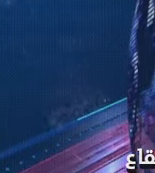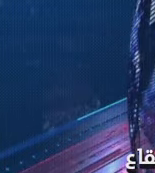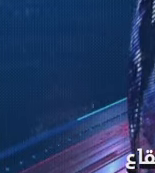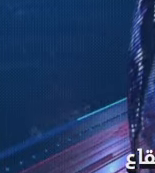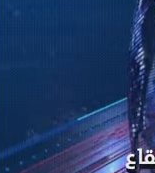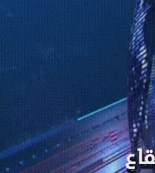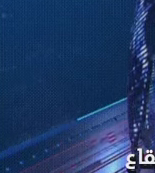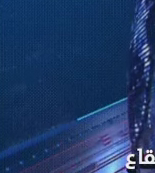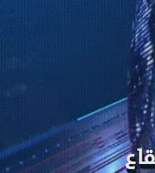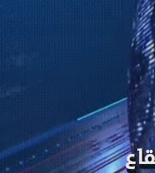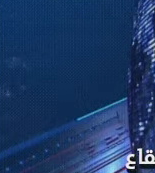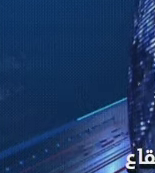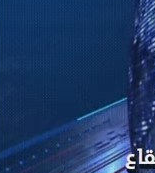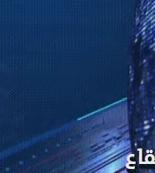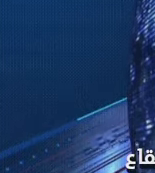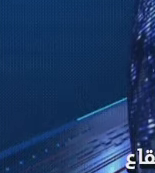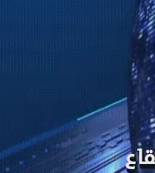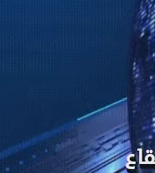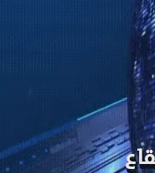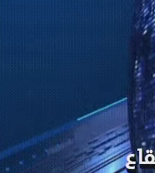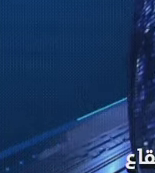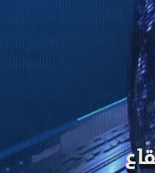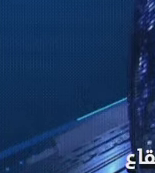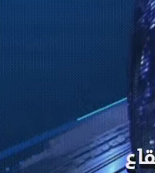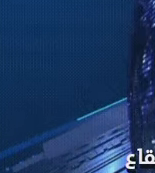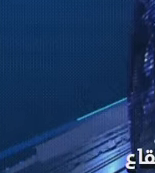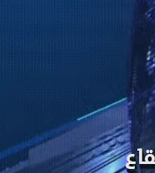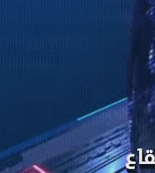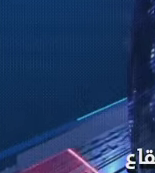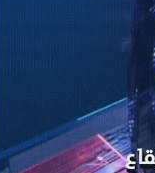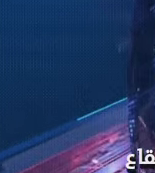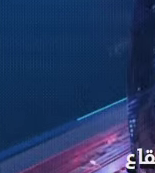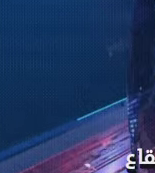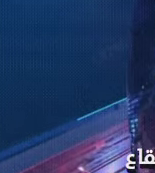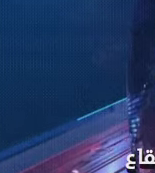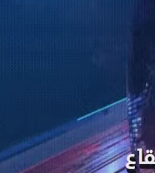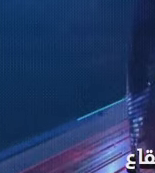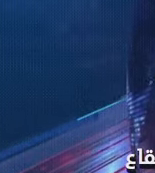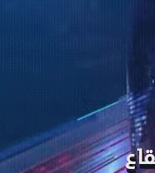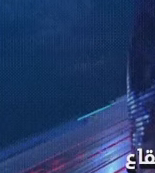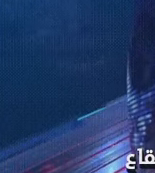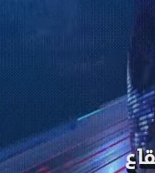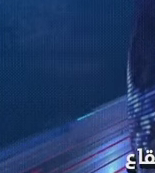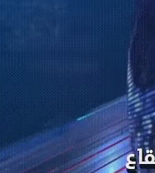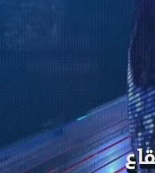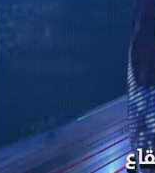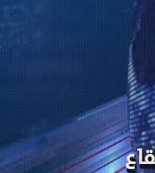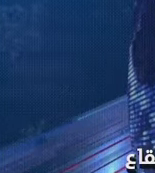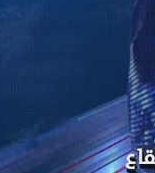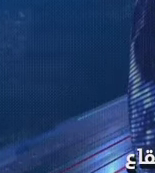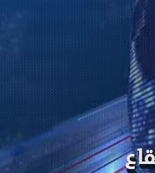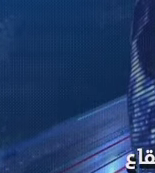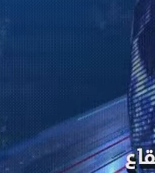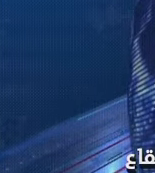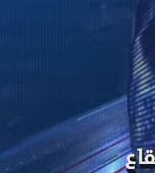المعادي بعد ظهر اليوم غاره على بلده يونين البقاع الشمالي ادت الى تدمير منزل عند مفرق يونين وقطعت